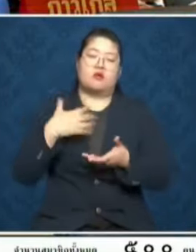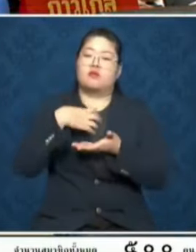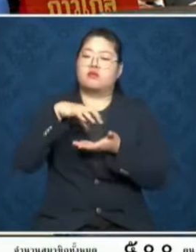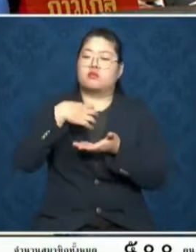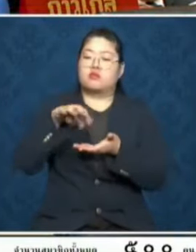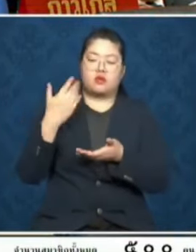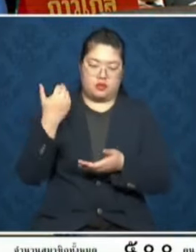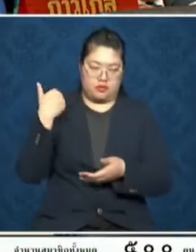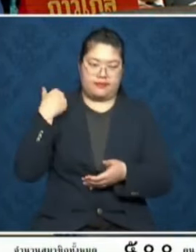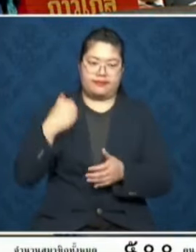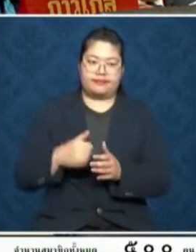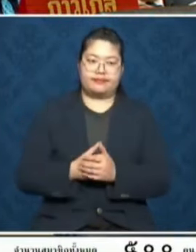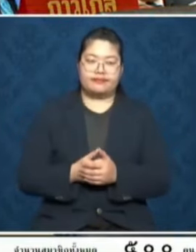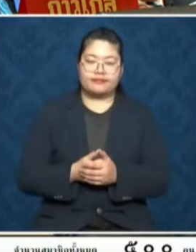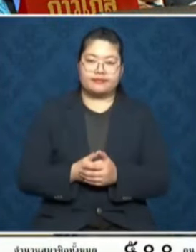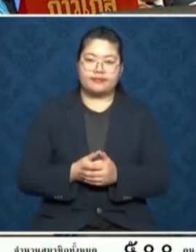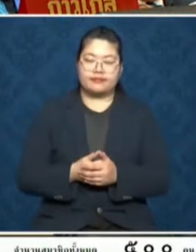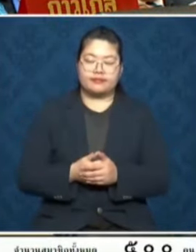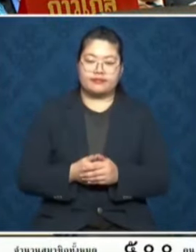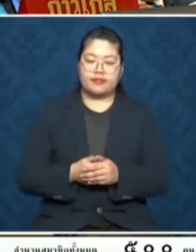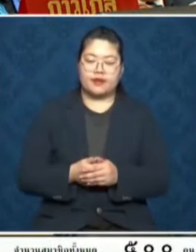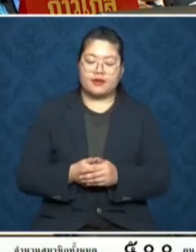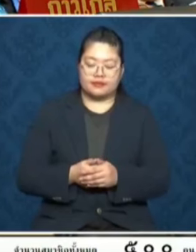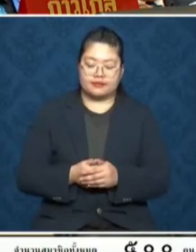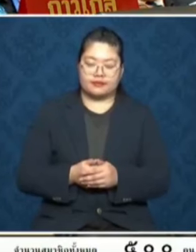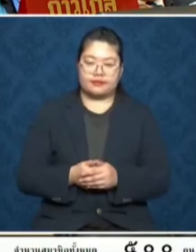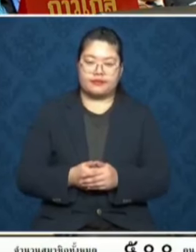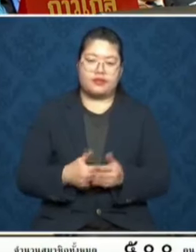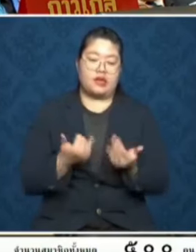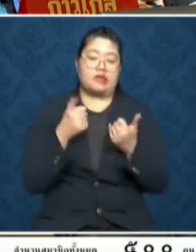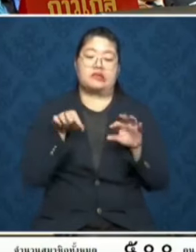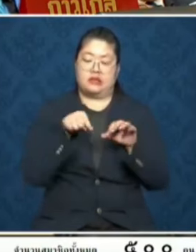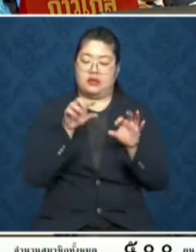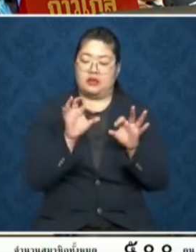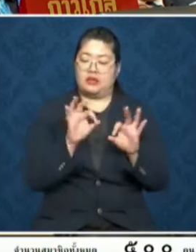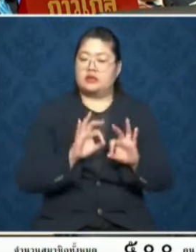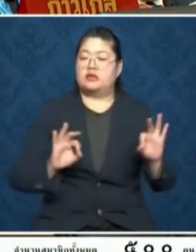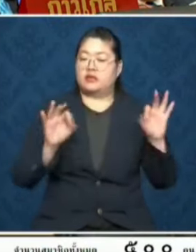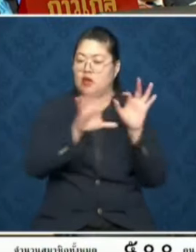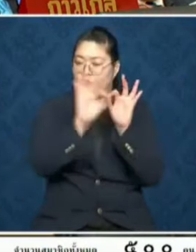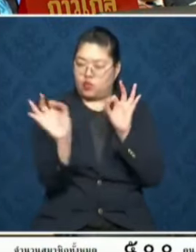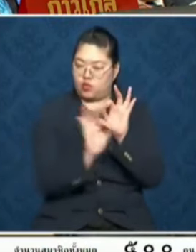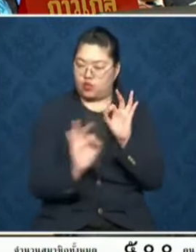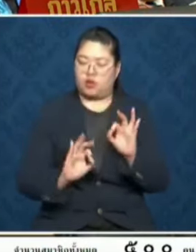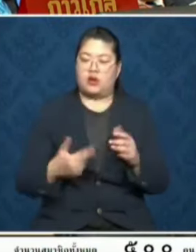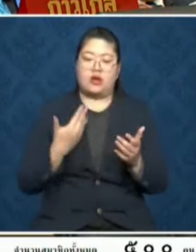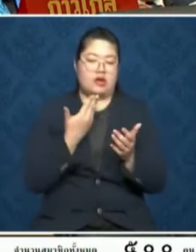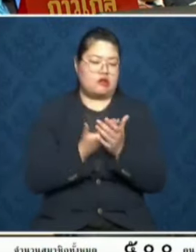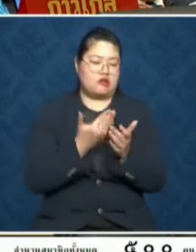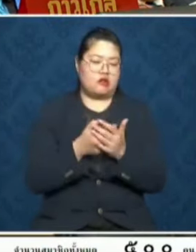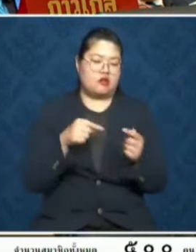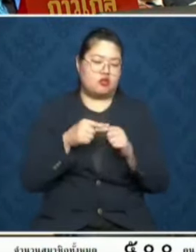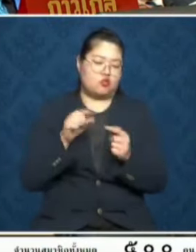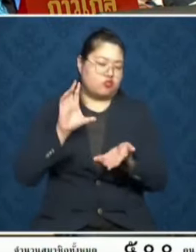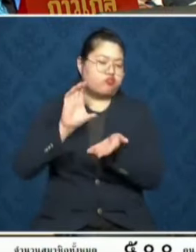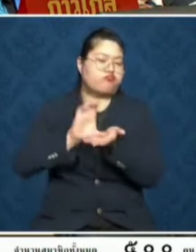ยที่แล้วค่ะท่านประธานคะและนี่คือคลังสมบัติที่มาจากงบประมาณจำนวนมหาศาลส่ง